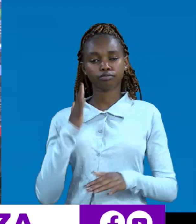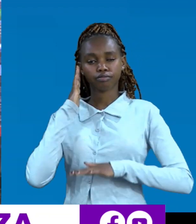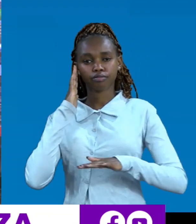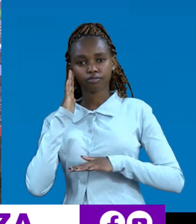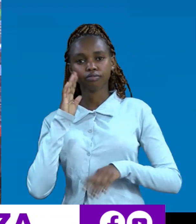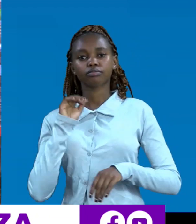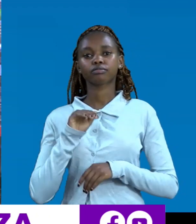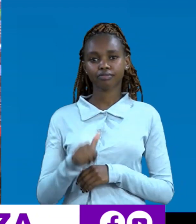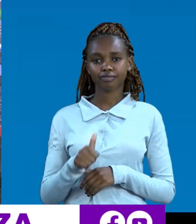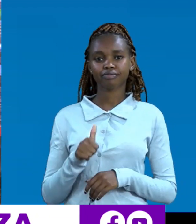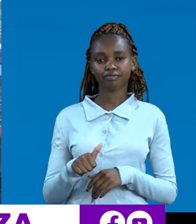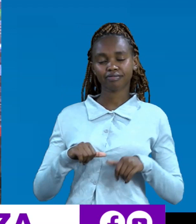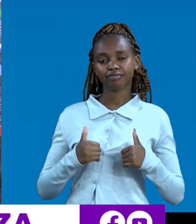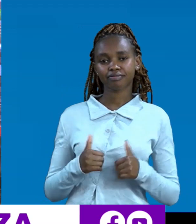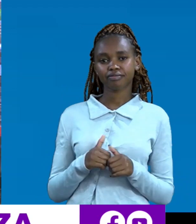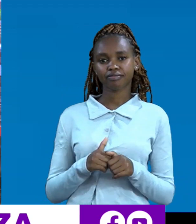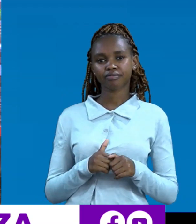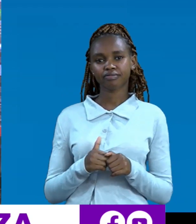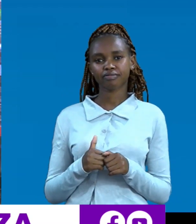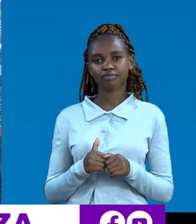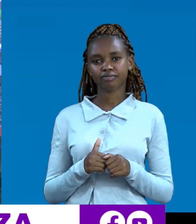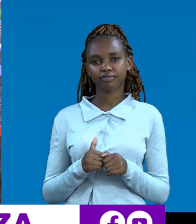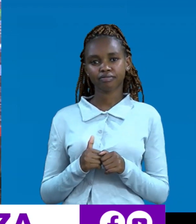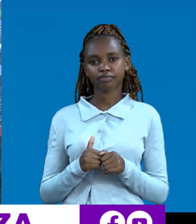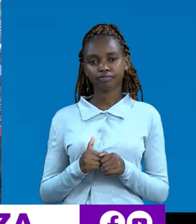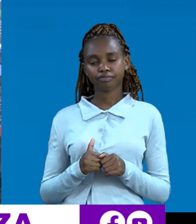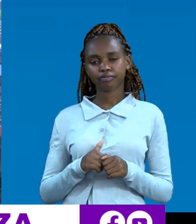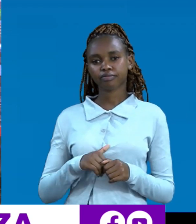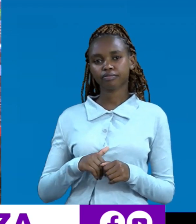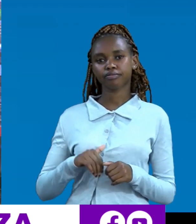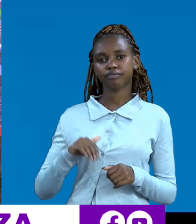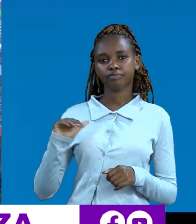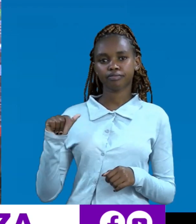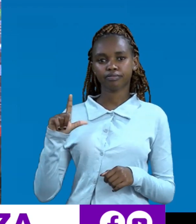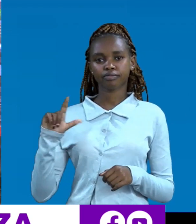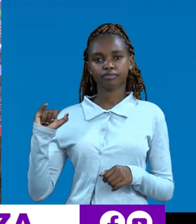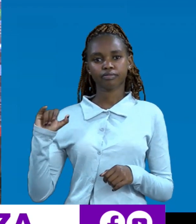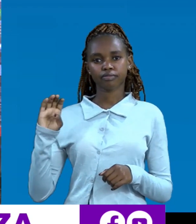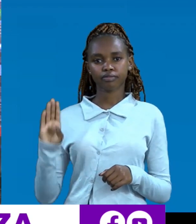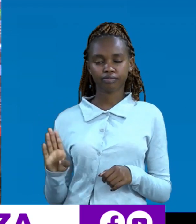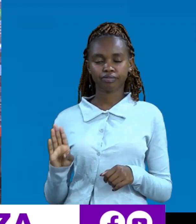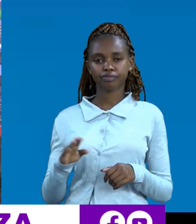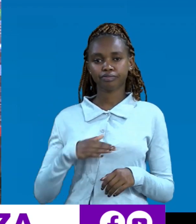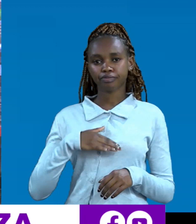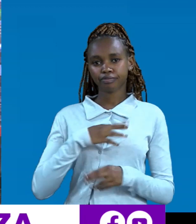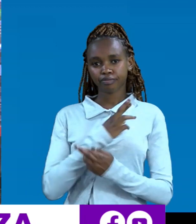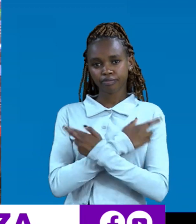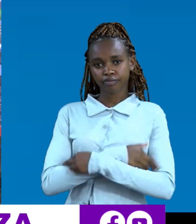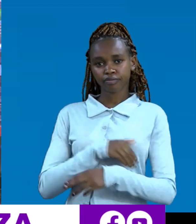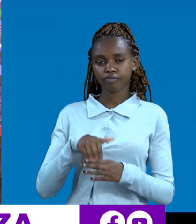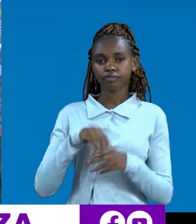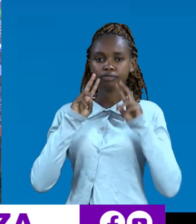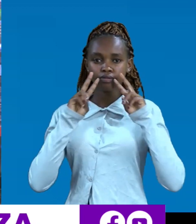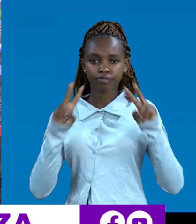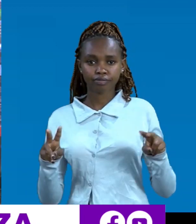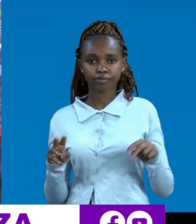you. We have Yoshi anasema may Alibi's soul rest in peace. We have Wanderi anasema bongo